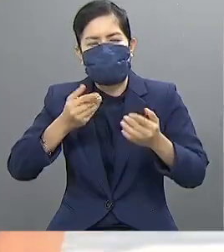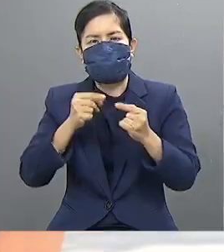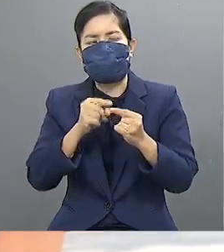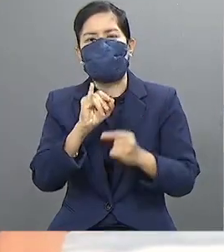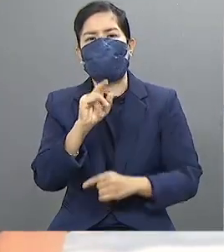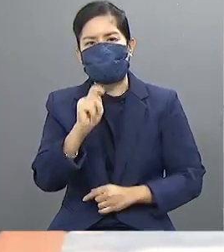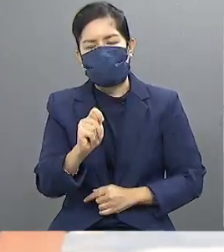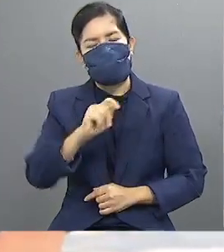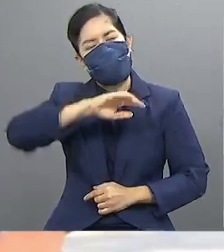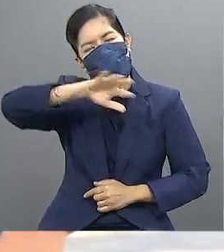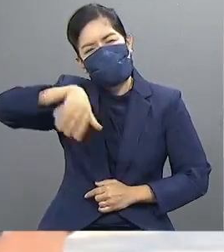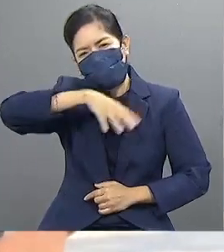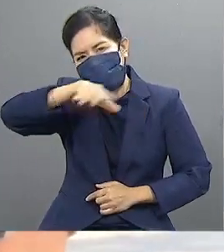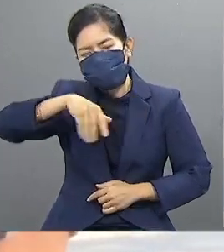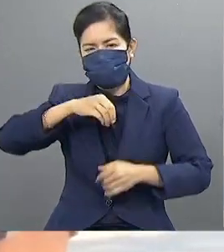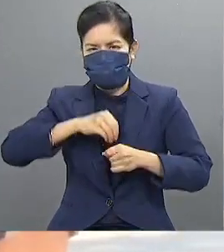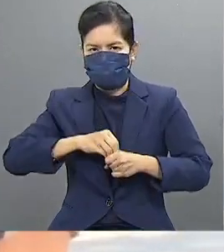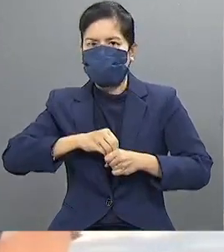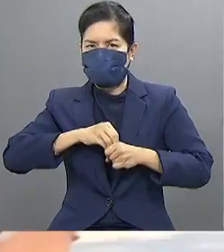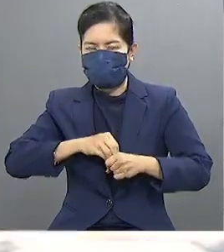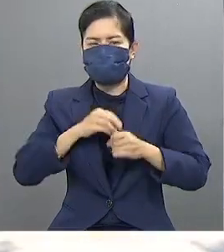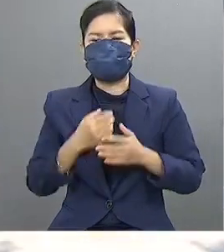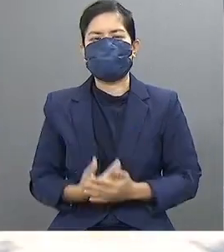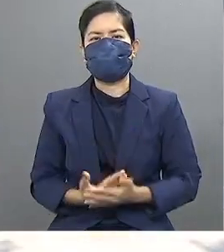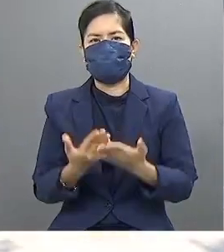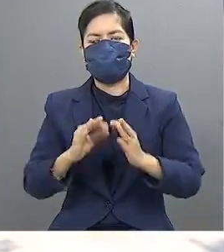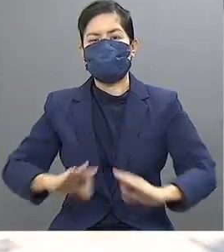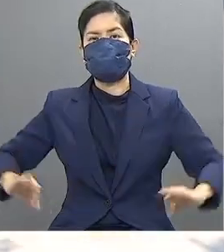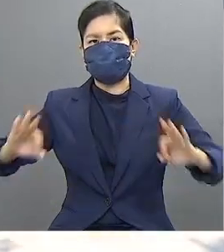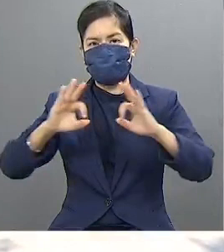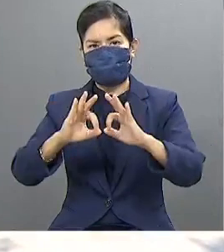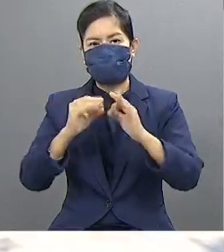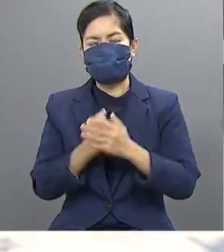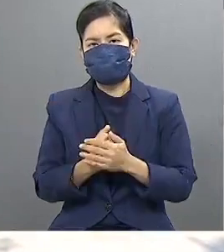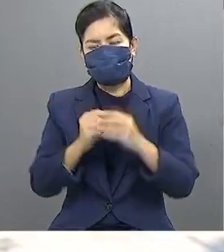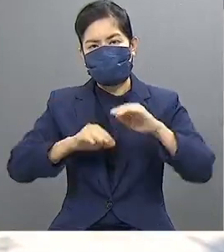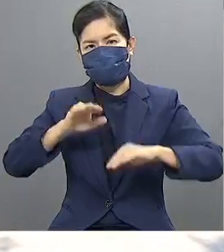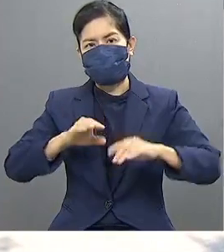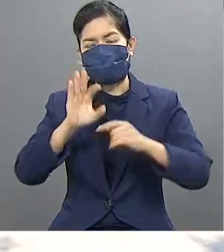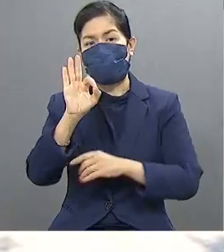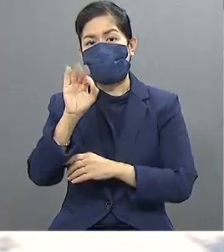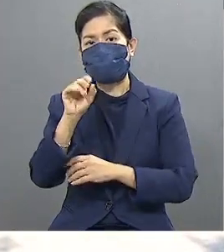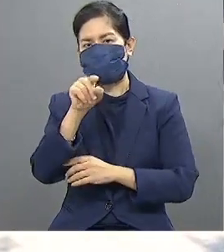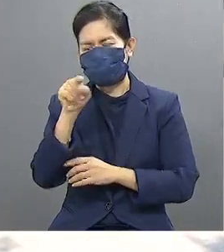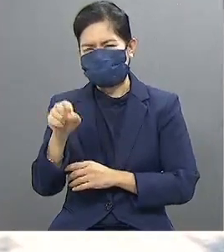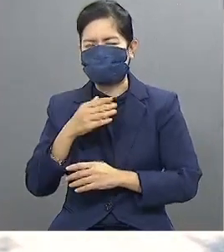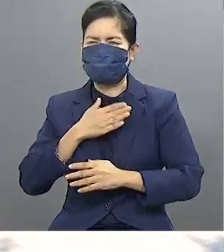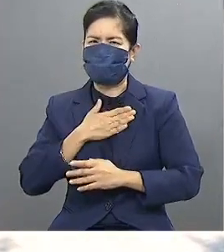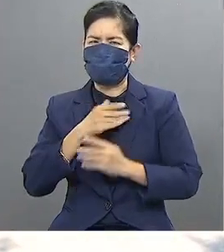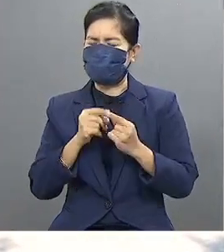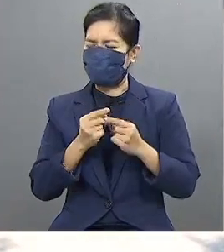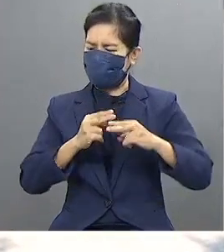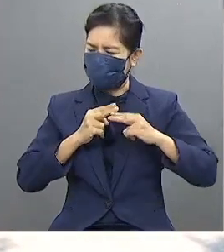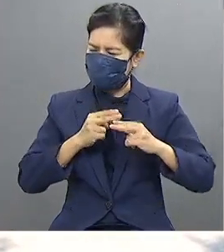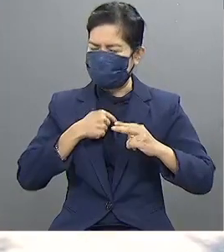พร้อมๆกัน ก็คือจริงๆแล้วทั้งหมดอย่างที่คุณหมอบอกก็คือ 90% อยู่ที่เราทำตัวเองพฤติกรรม 10% มาจากพันธุกรรมนะคะ